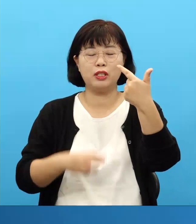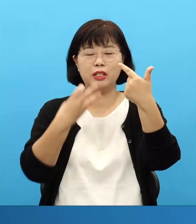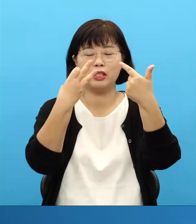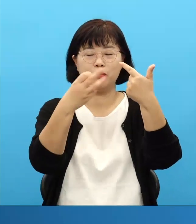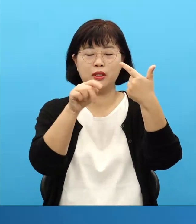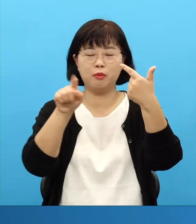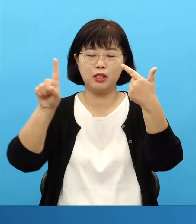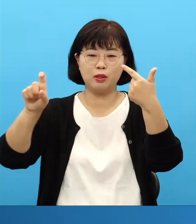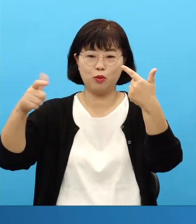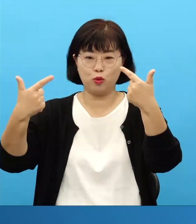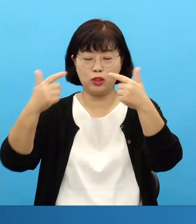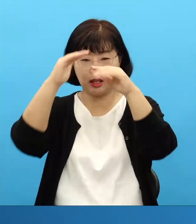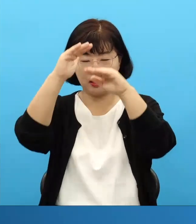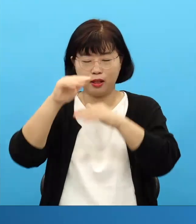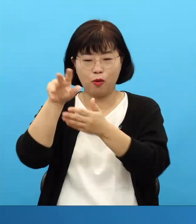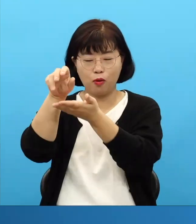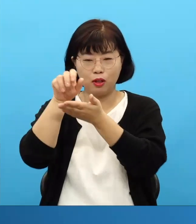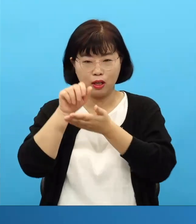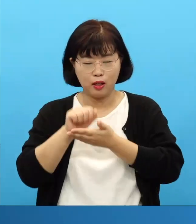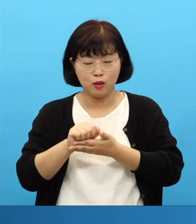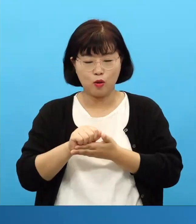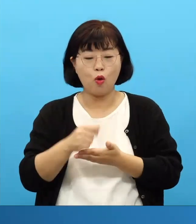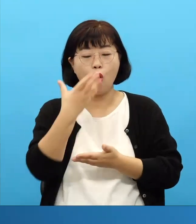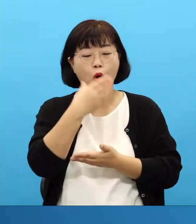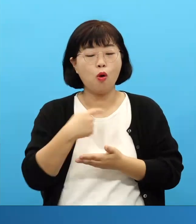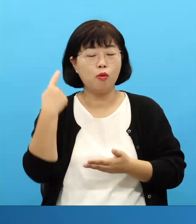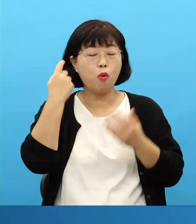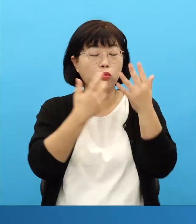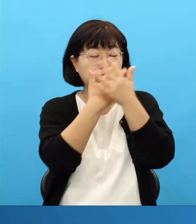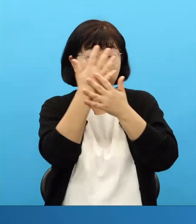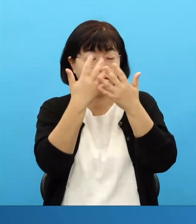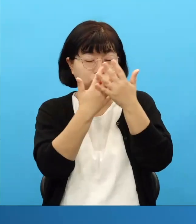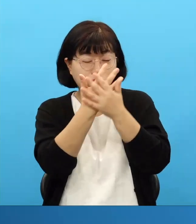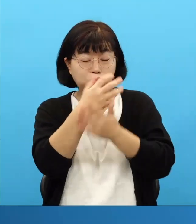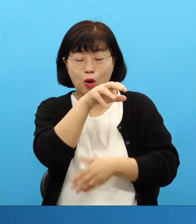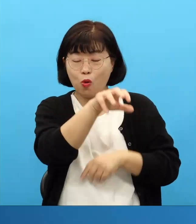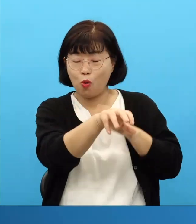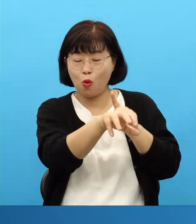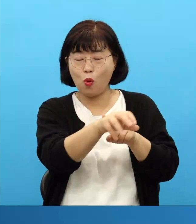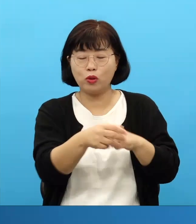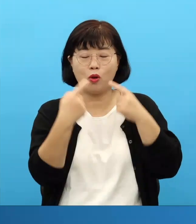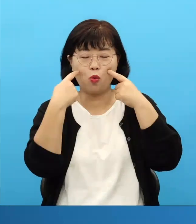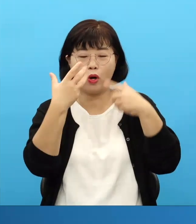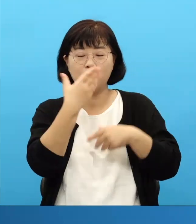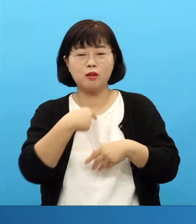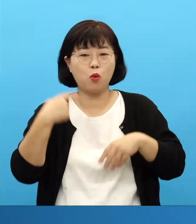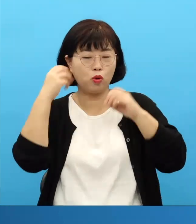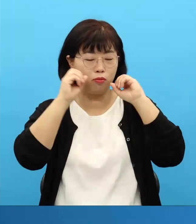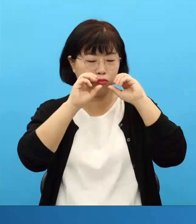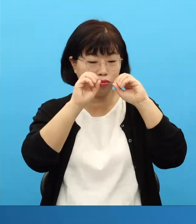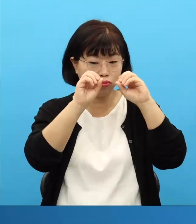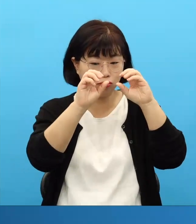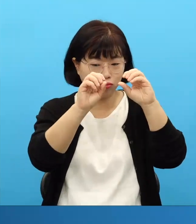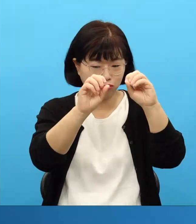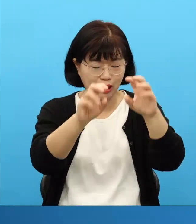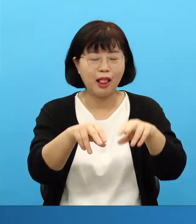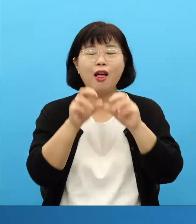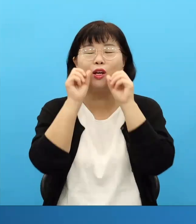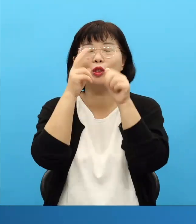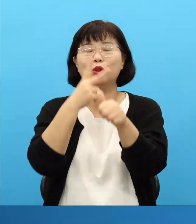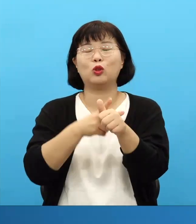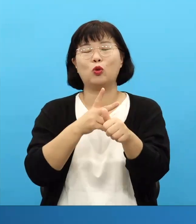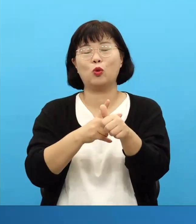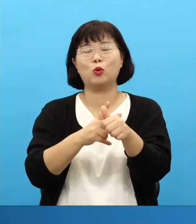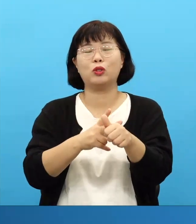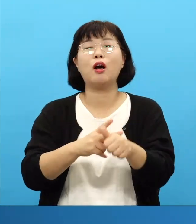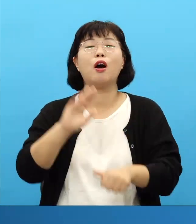시대에 정확한 복음을 가지고 237 5천 종족을 치유하고 서밋으로 세우는 선교사가 되는 것이 저의